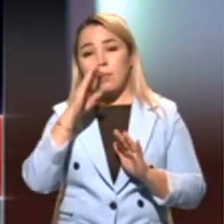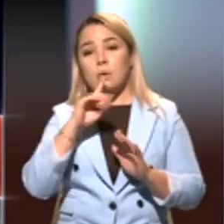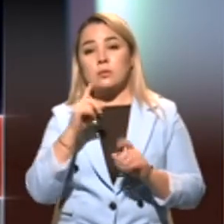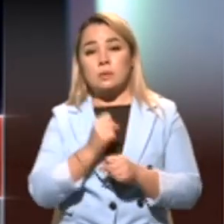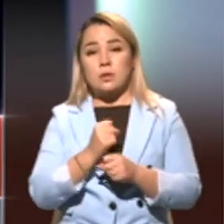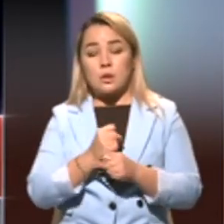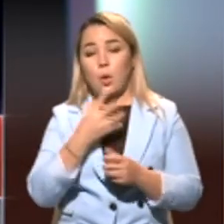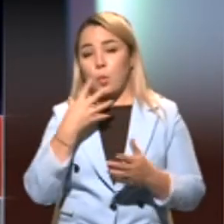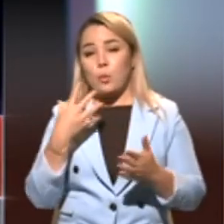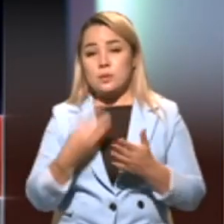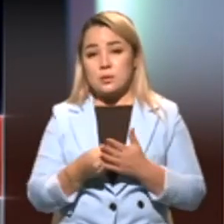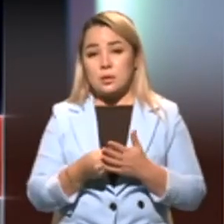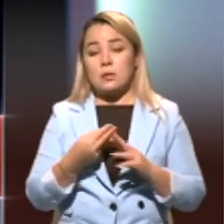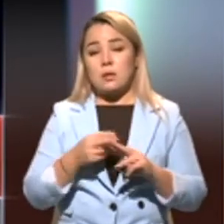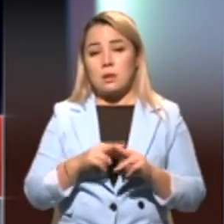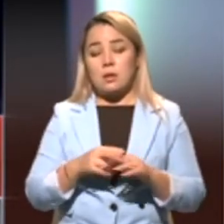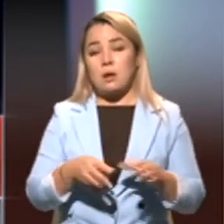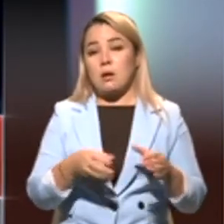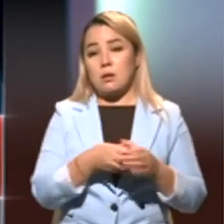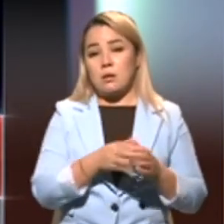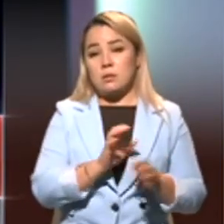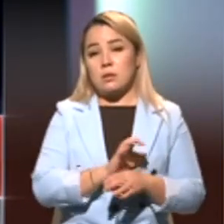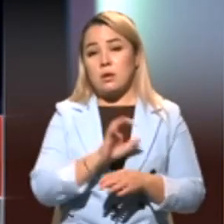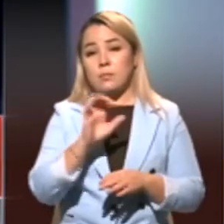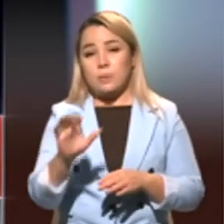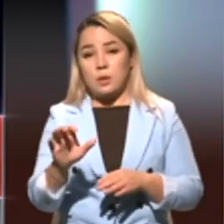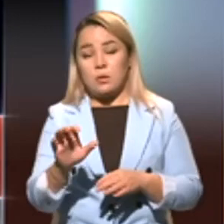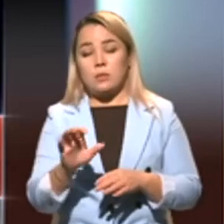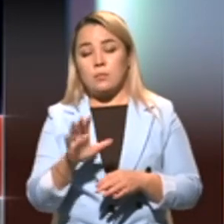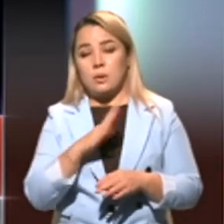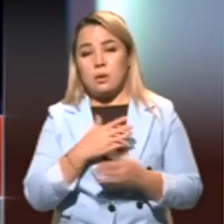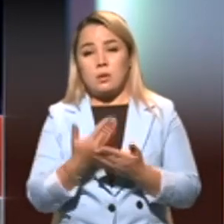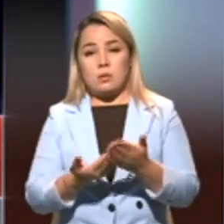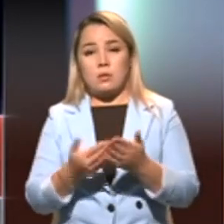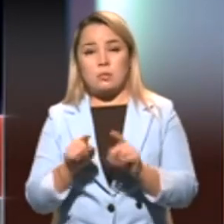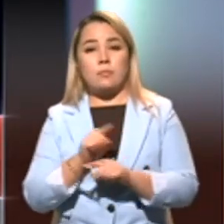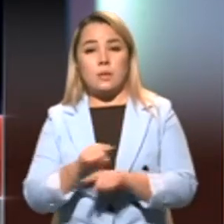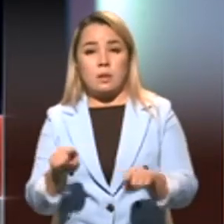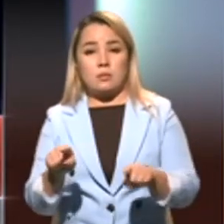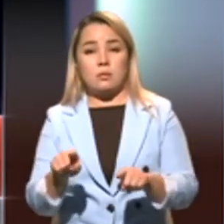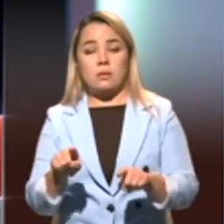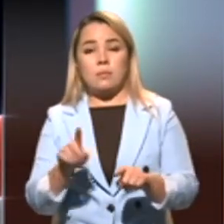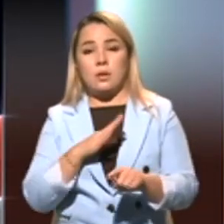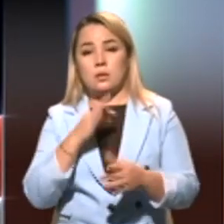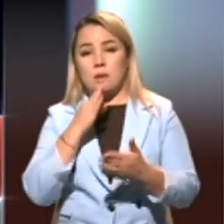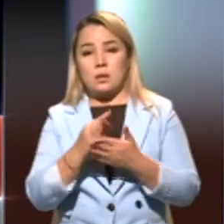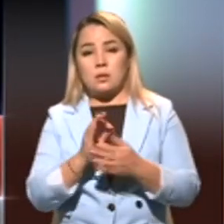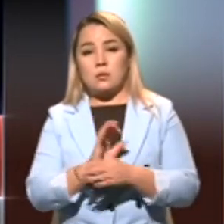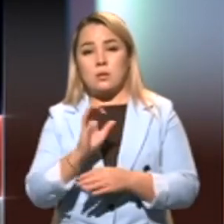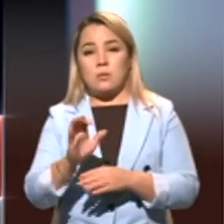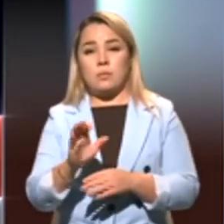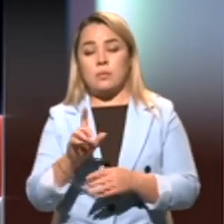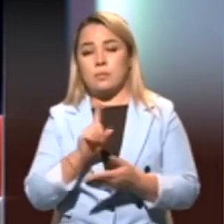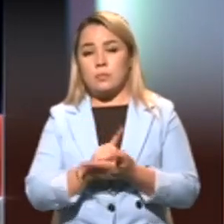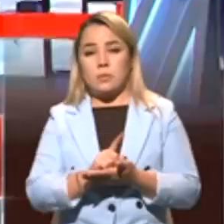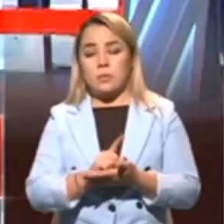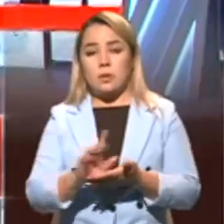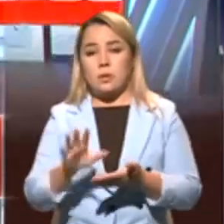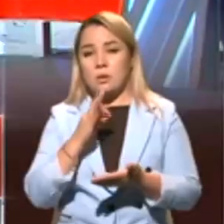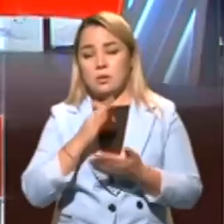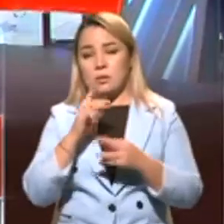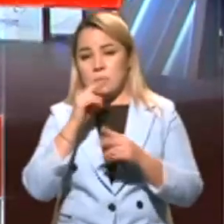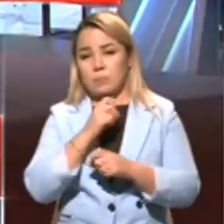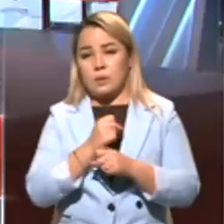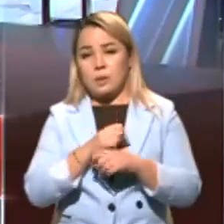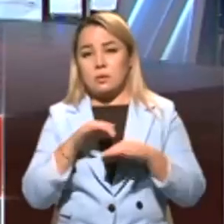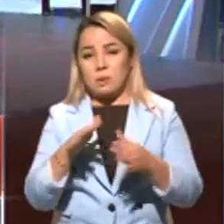істеді? Өзінің жаңа кардиналдарын сол жерлерге жолдады. Яғни бұны айыптады былай айтқанда, негізсіз екендігін. Сол секілді